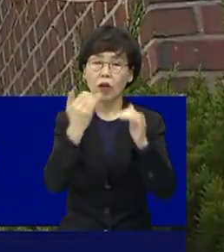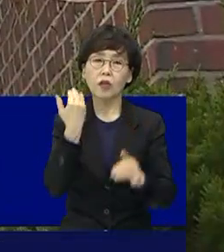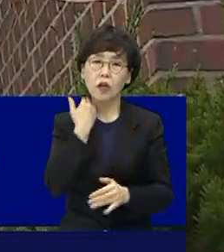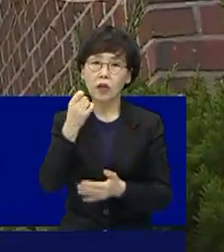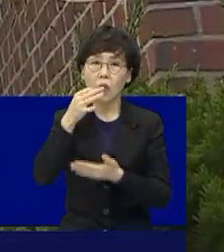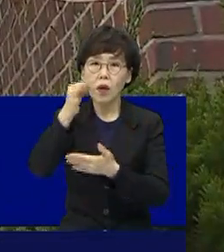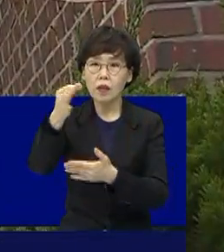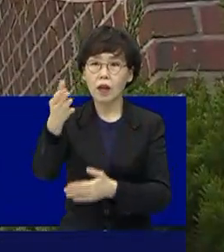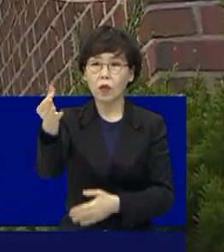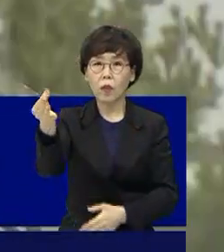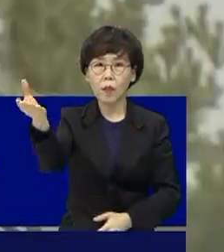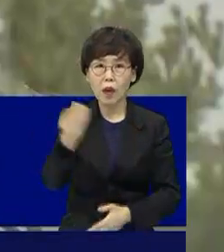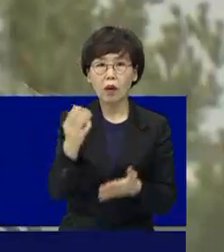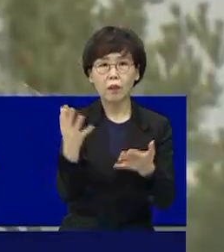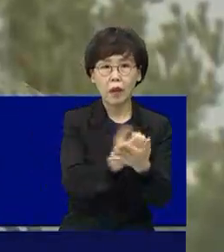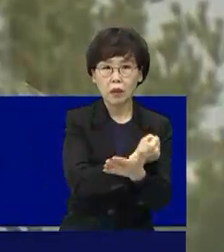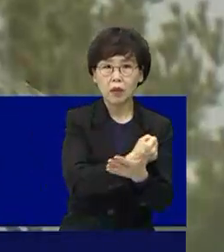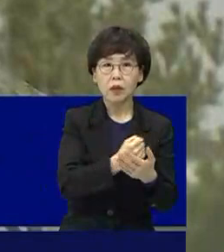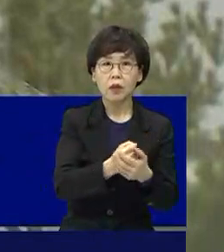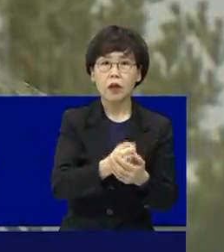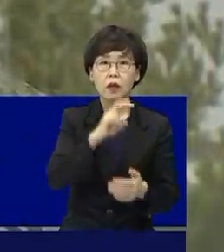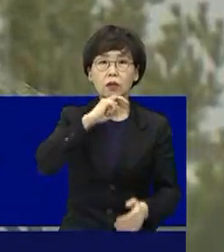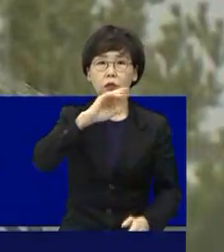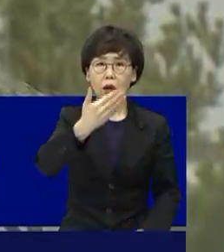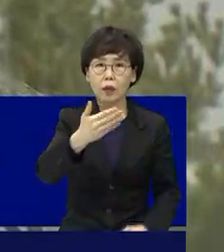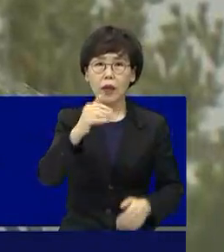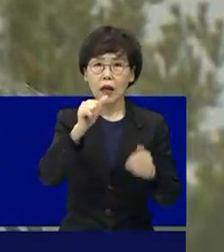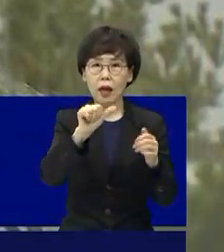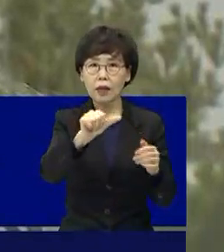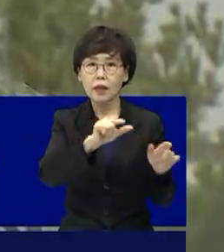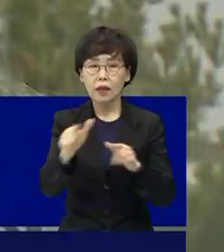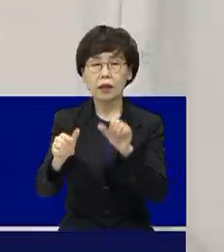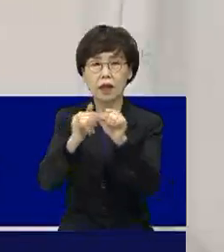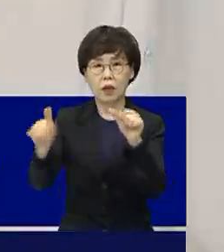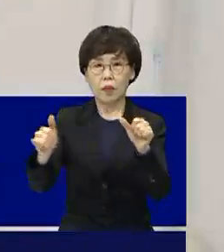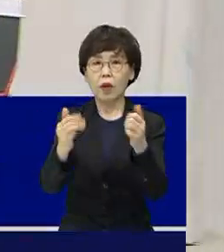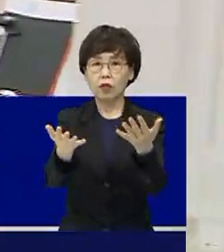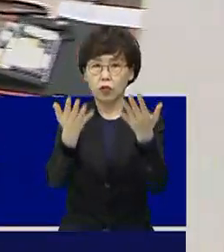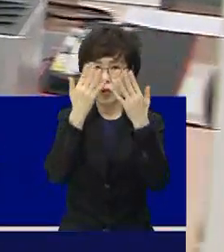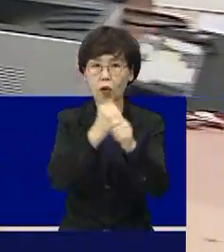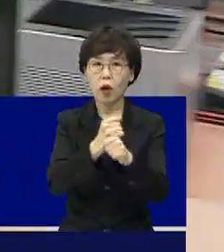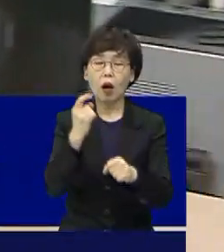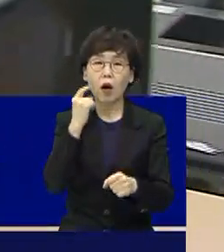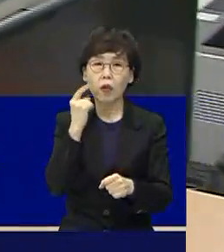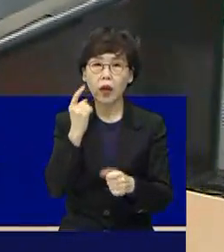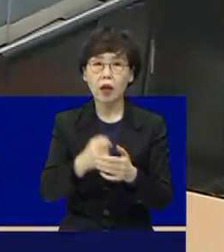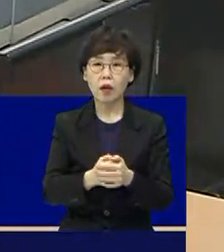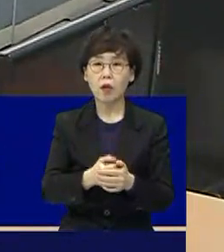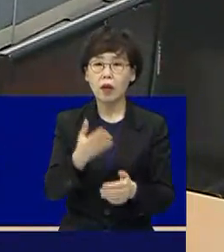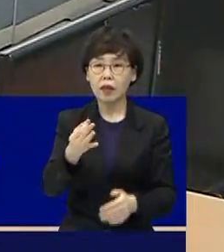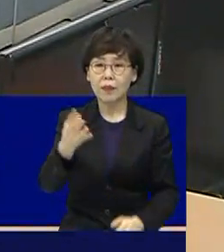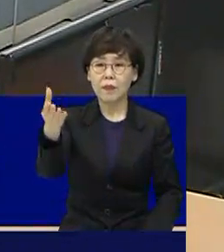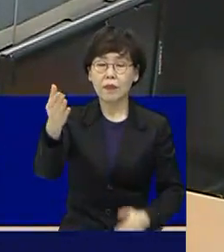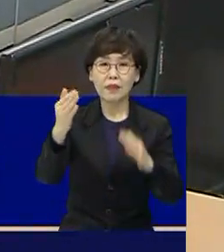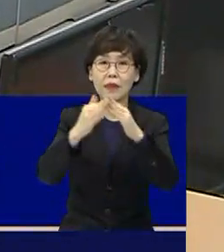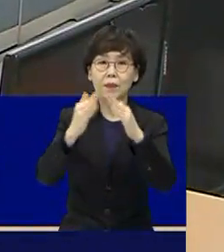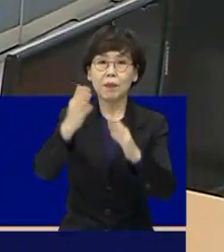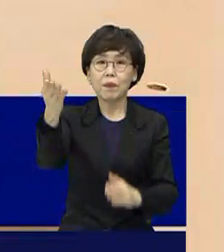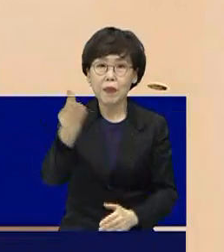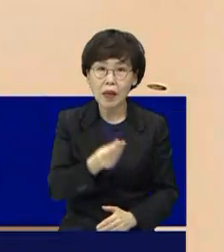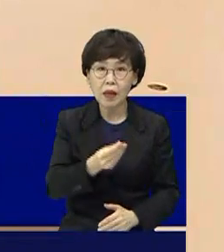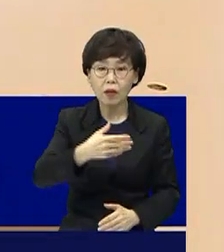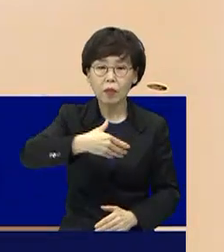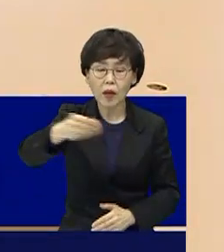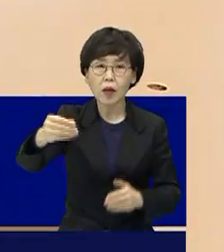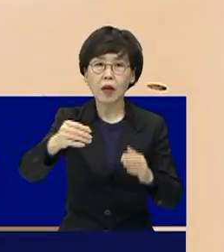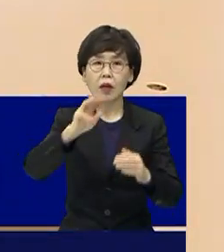대출금을 가로챈 혐의로 알선 총책 29살 A씨 등 5명을 구속하고 허위 임차인과 임대인 등 37명을